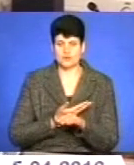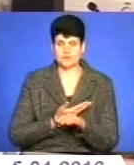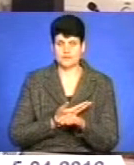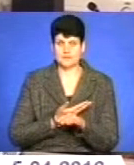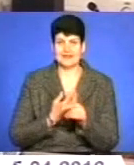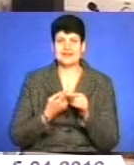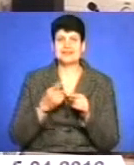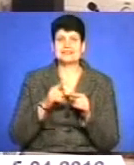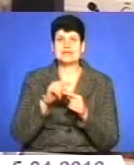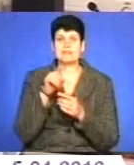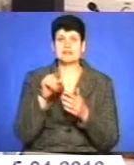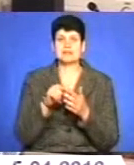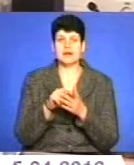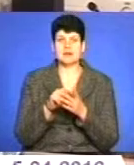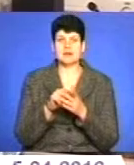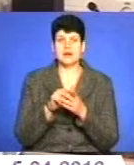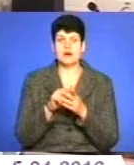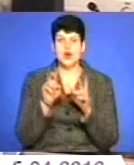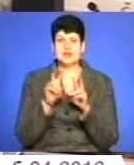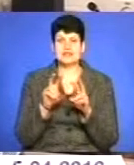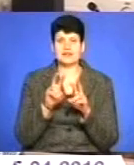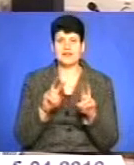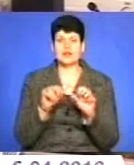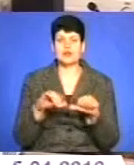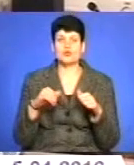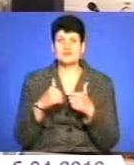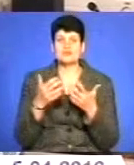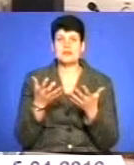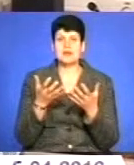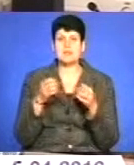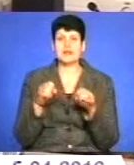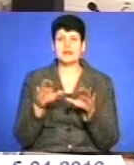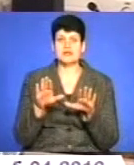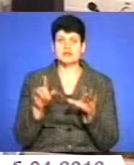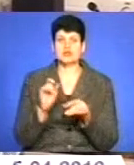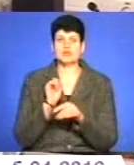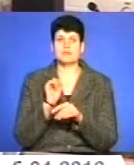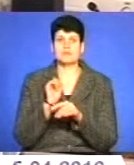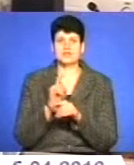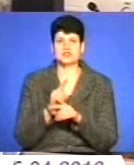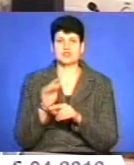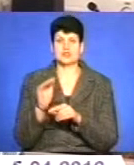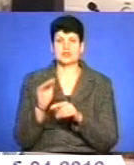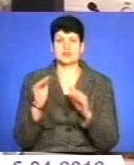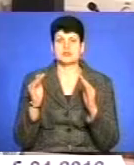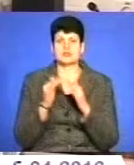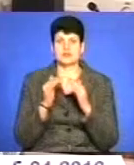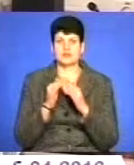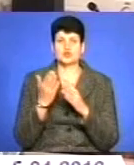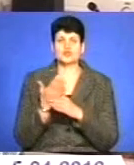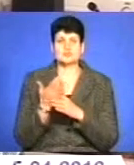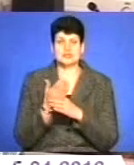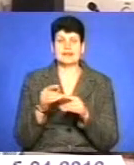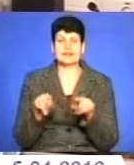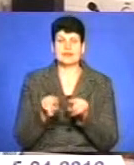проживають, це питання розглядала комісія відповідно і приймала рішення щодо призначення житлових субсидій. Також